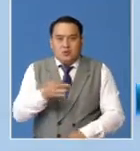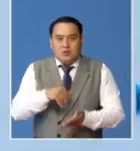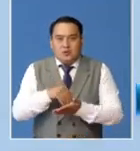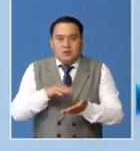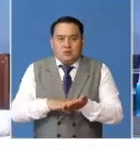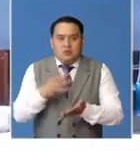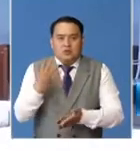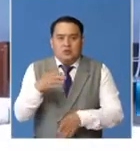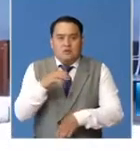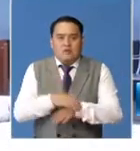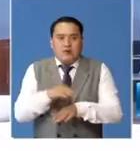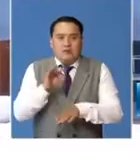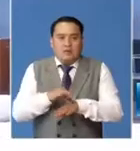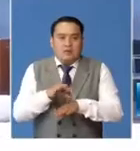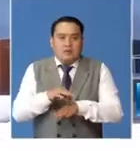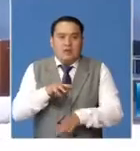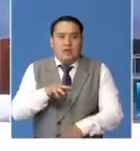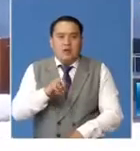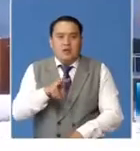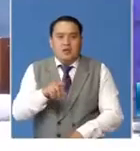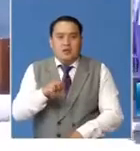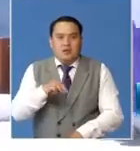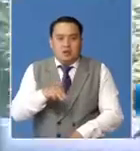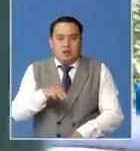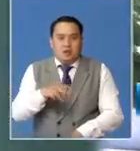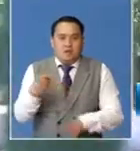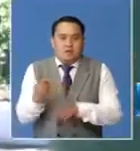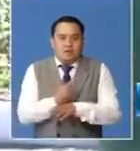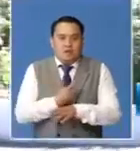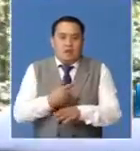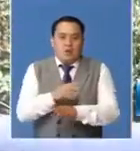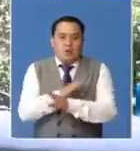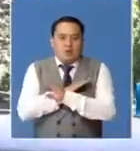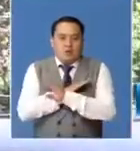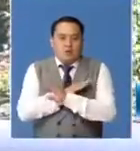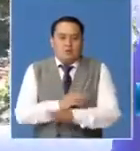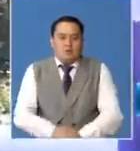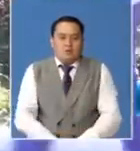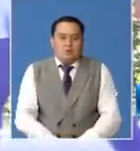ЖТСУ зарегистрировано 4 факта заболевания менингитом, и уже второй летальный.